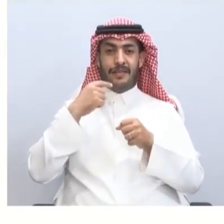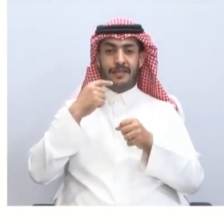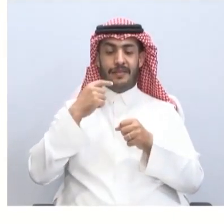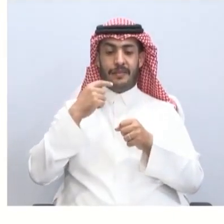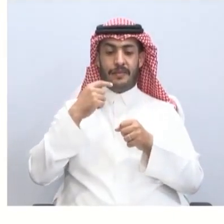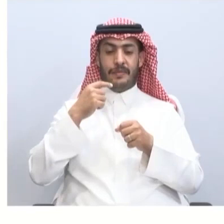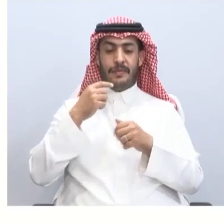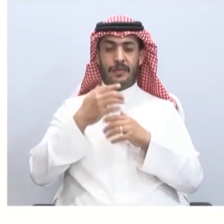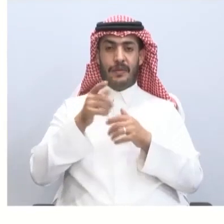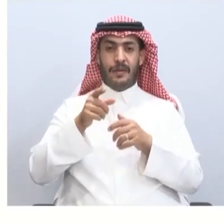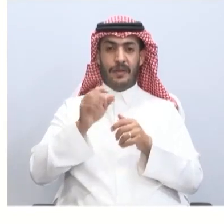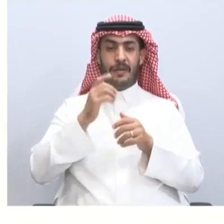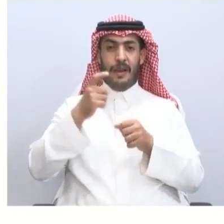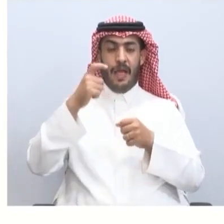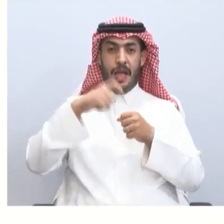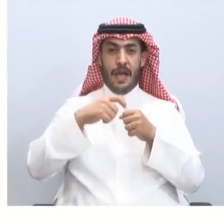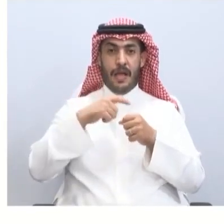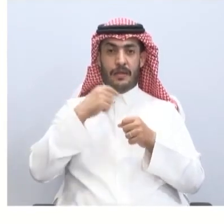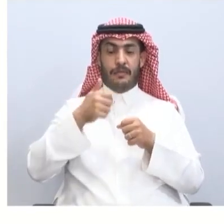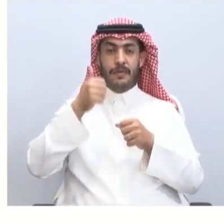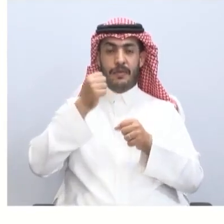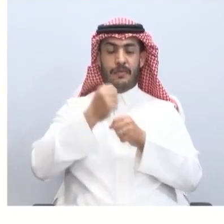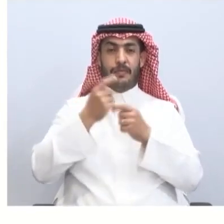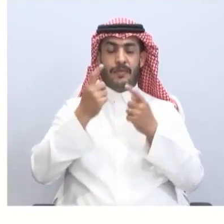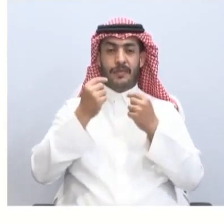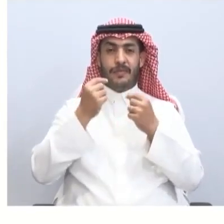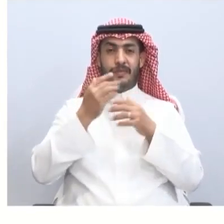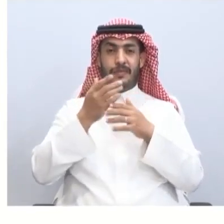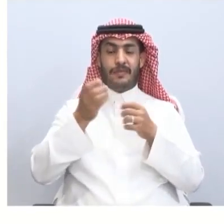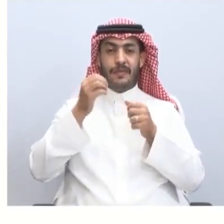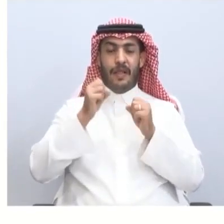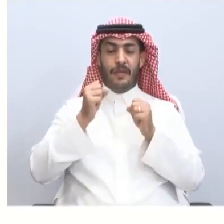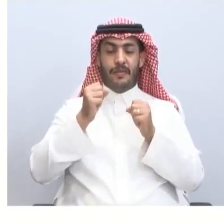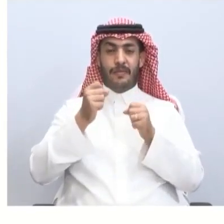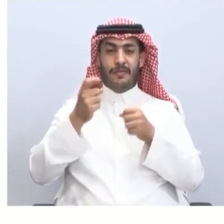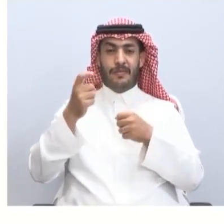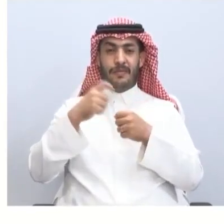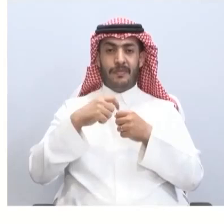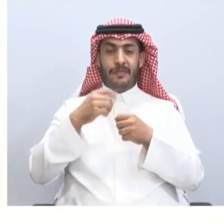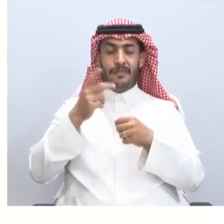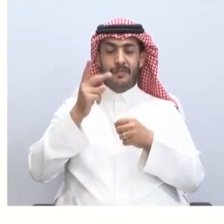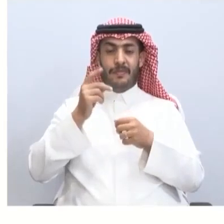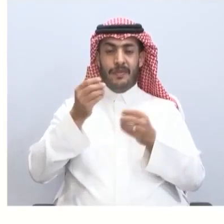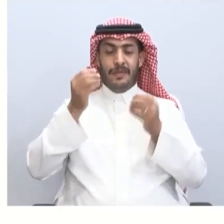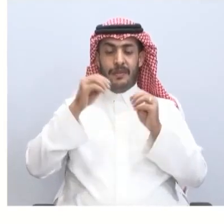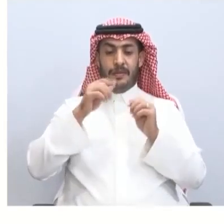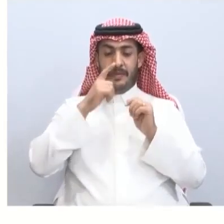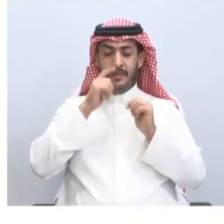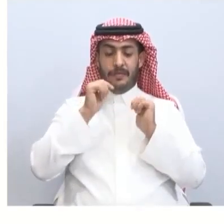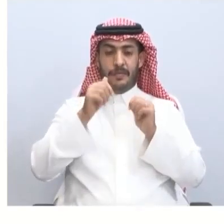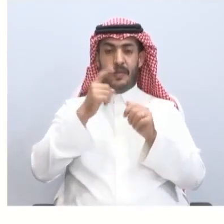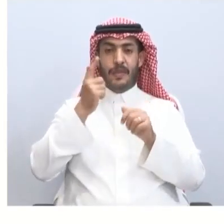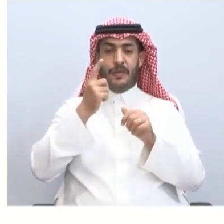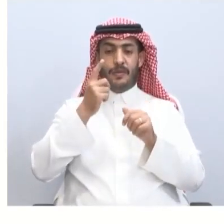الاحساء دور كبير وفعال في اضفاء القوه والمزيد من الهيبه